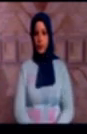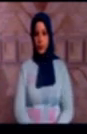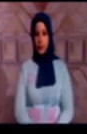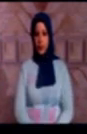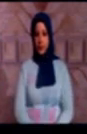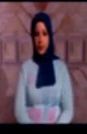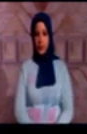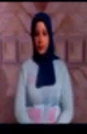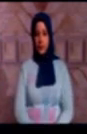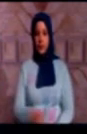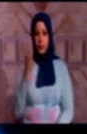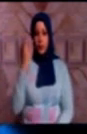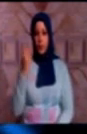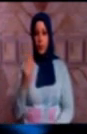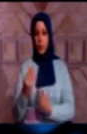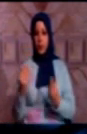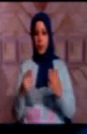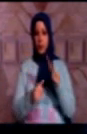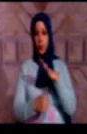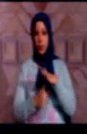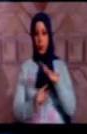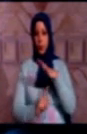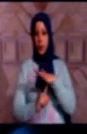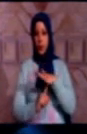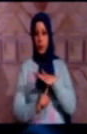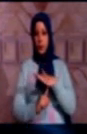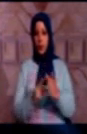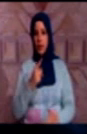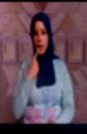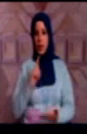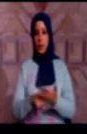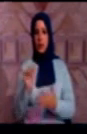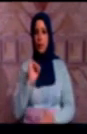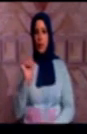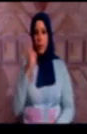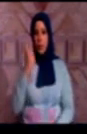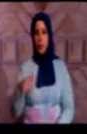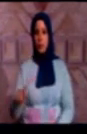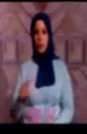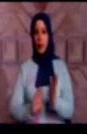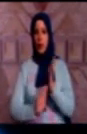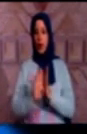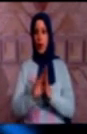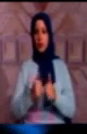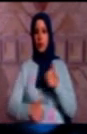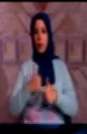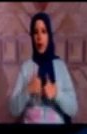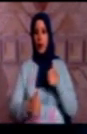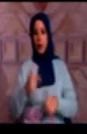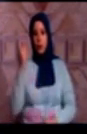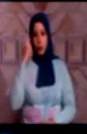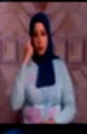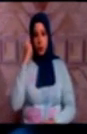عاطف هو في مجموعه كليات شرط القبول فيها ضروره اجتياز اختبارات قدرات